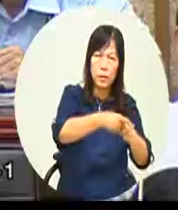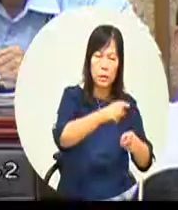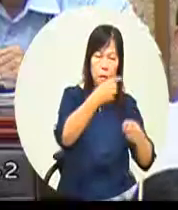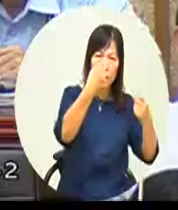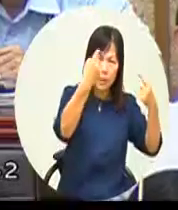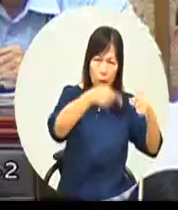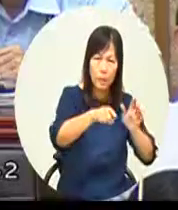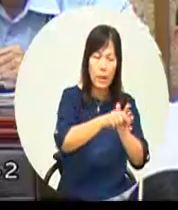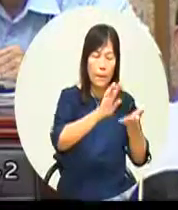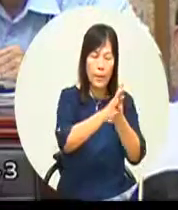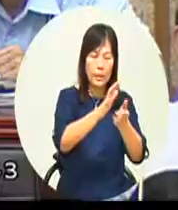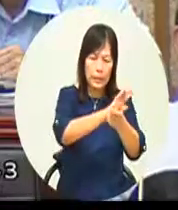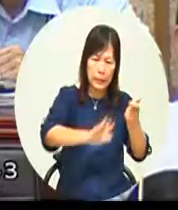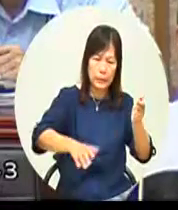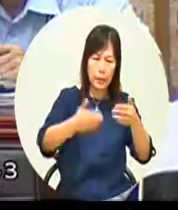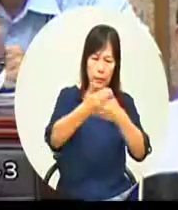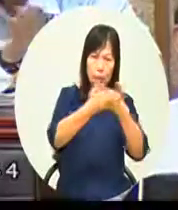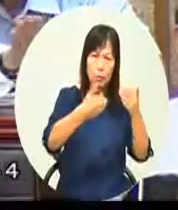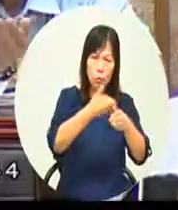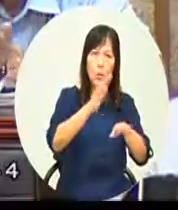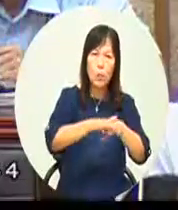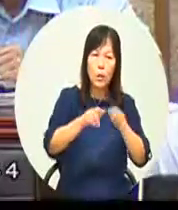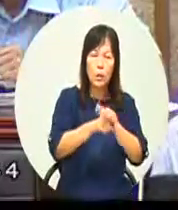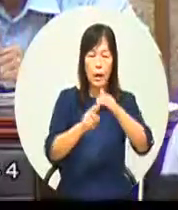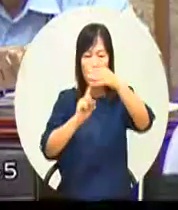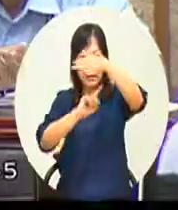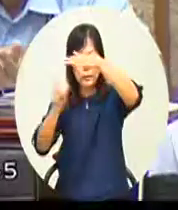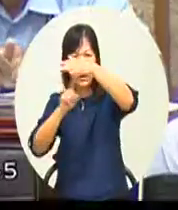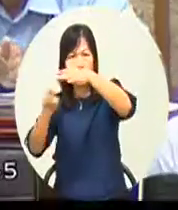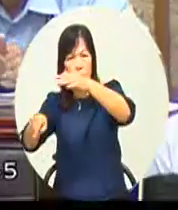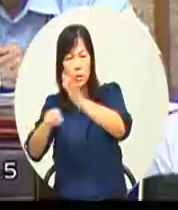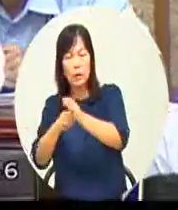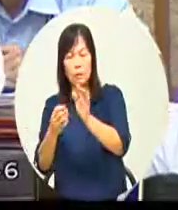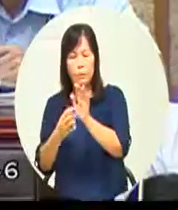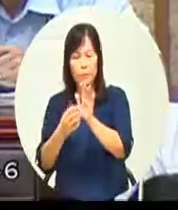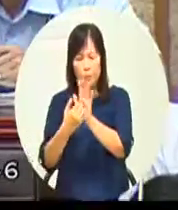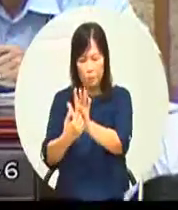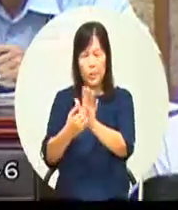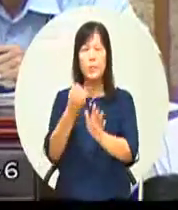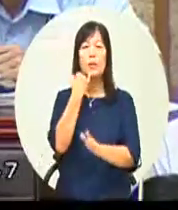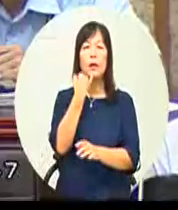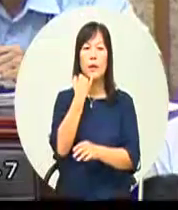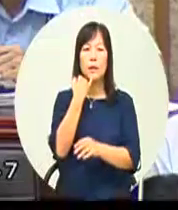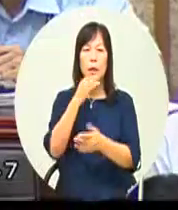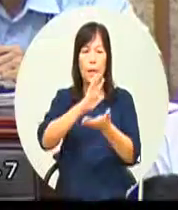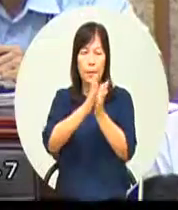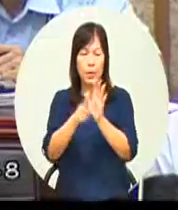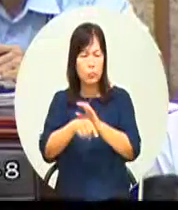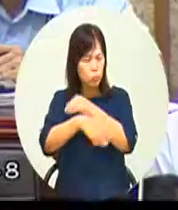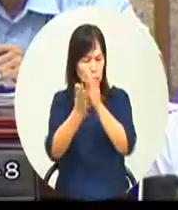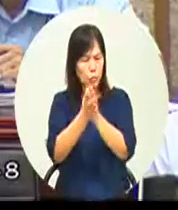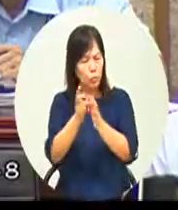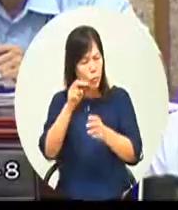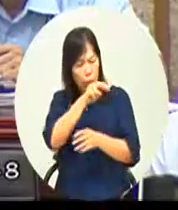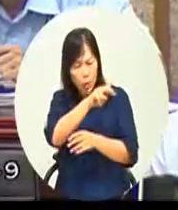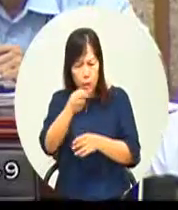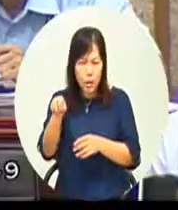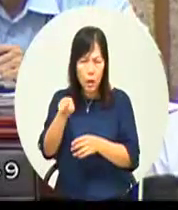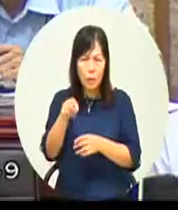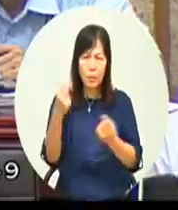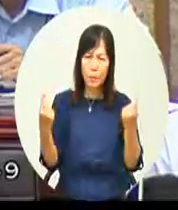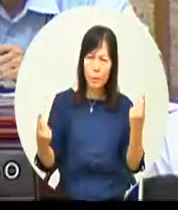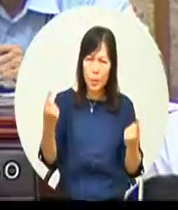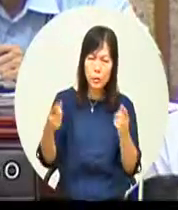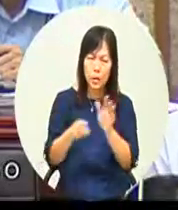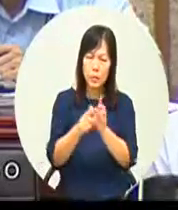造成交通的一个影响，那但是高架的部分这一部分是可以避免、那所以其实就整体而言，从那个乘